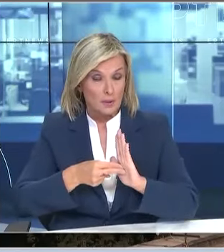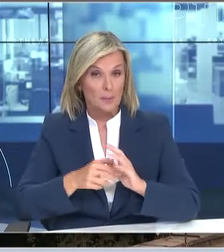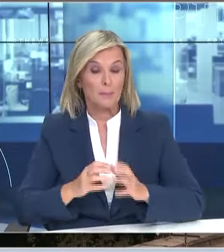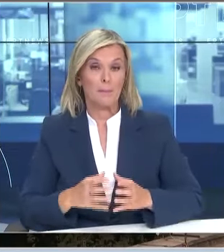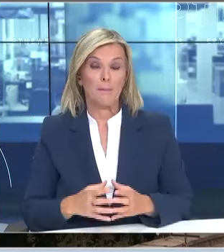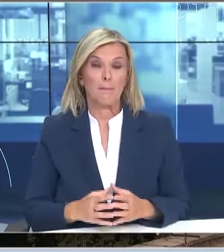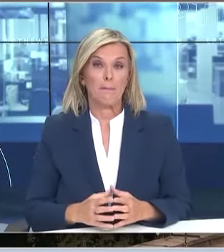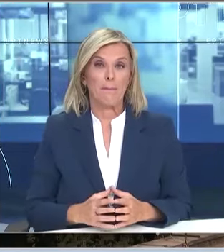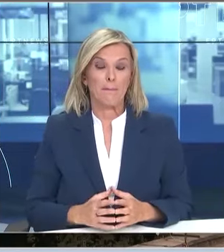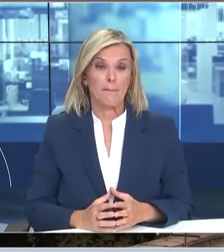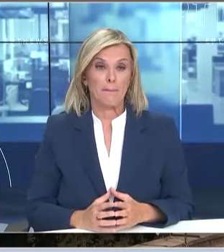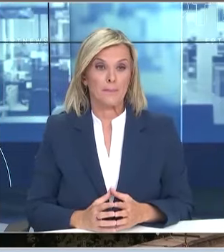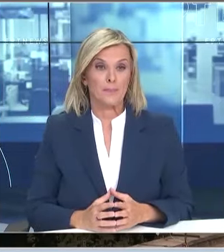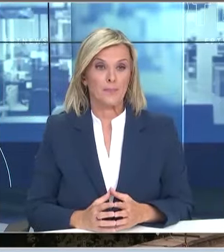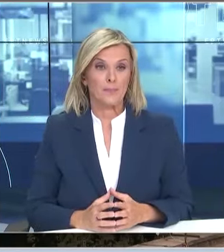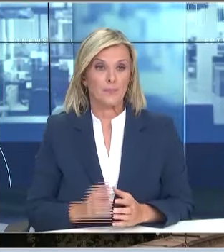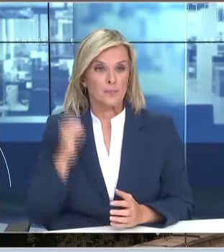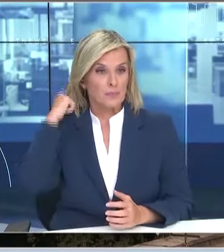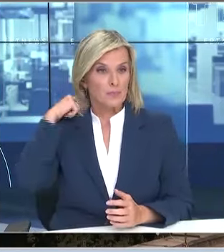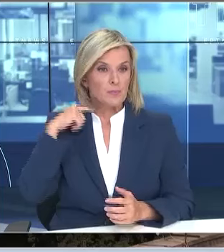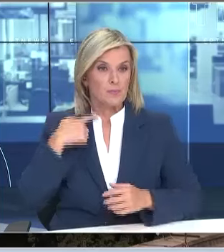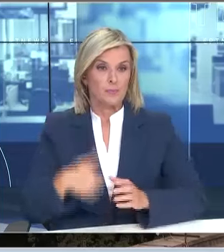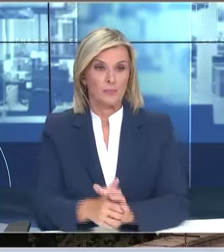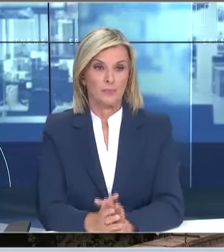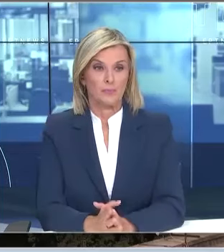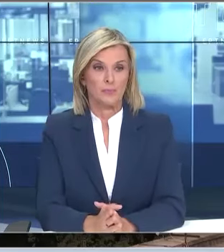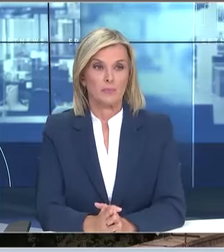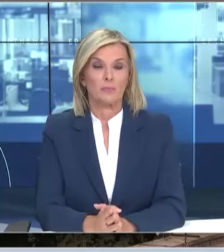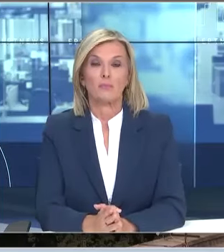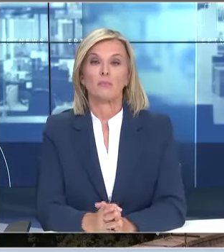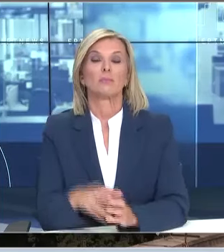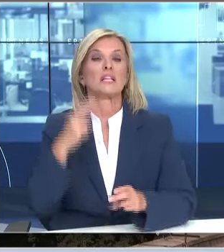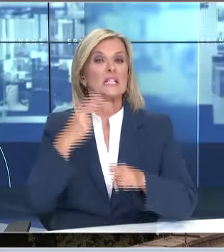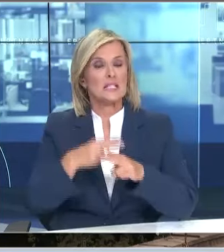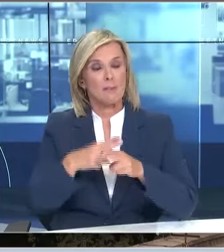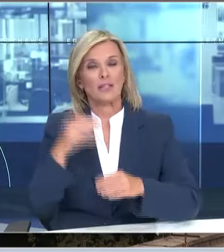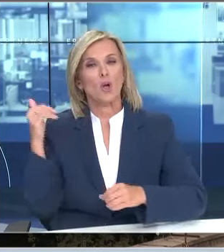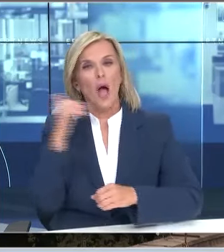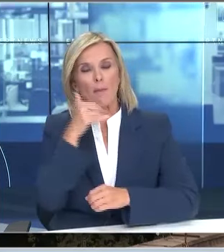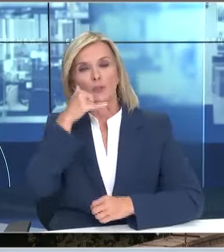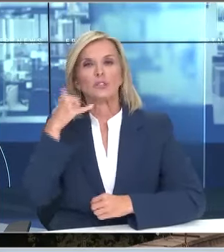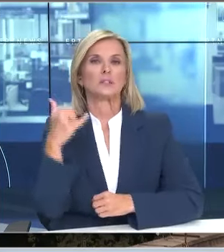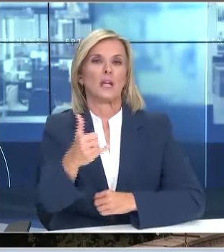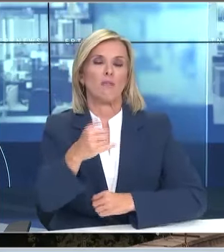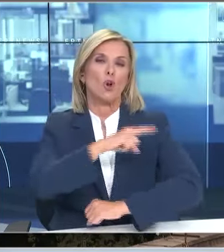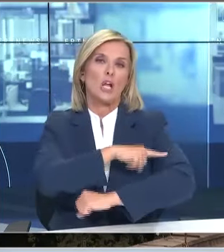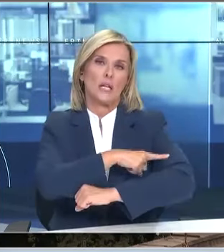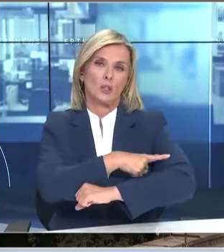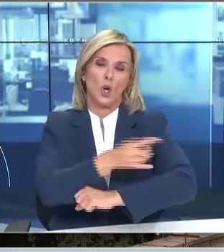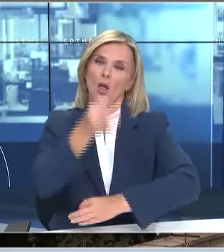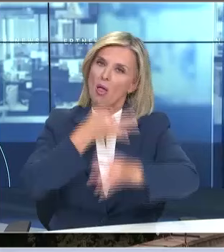να έχουμε σε ανάμεση πρόσβαση, είτε κυρίως να μιλήσουμε με τον γιατρό. Αυτό το τελευταίο το επιμένω,